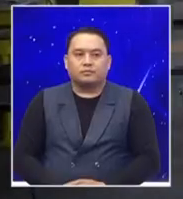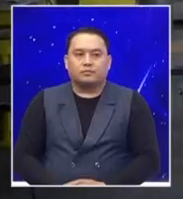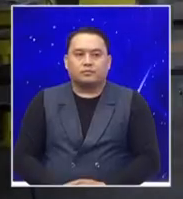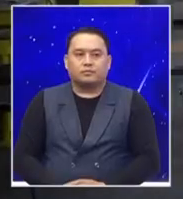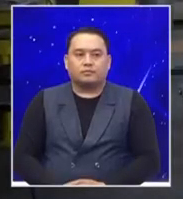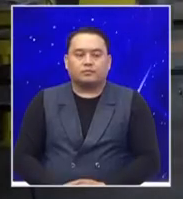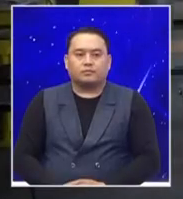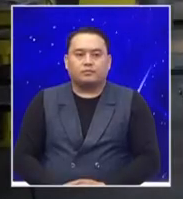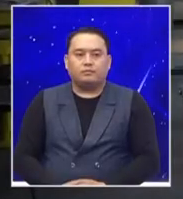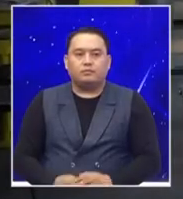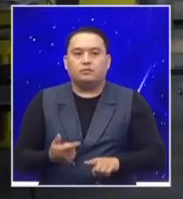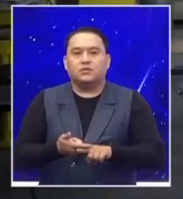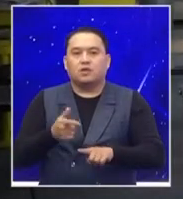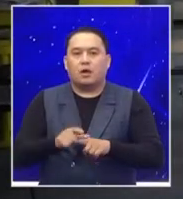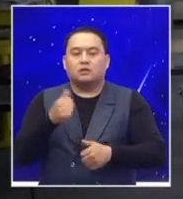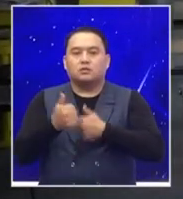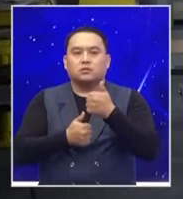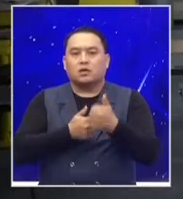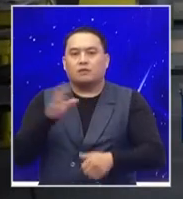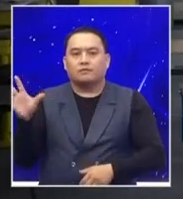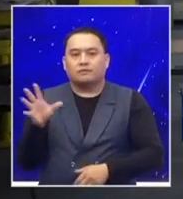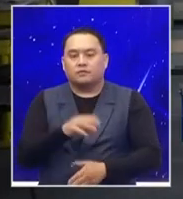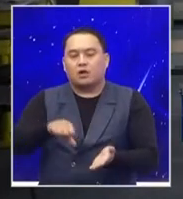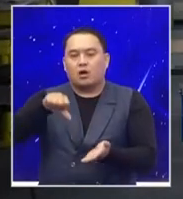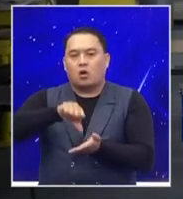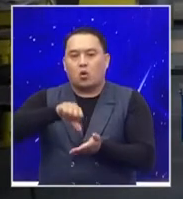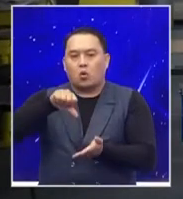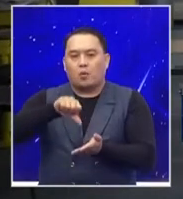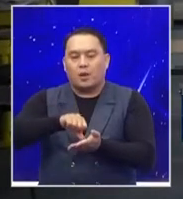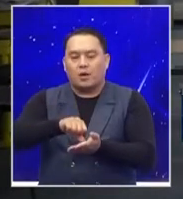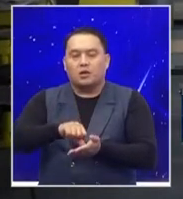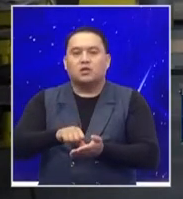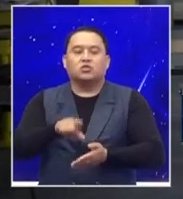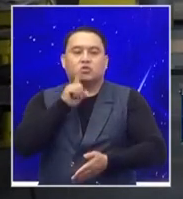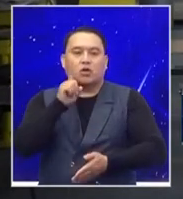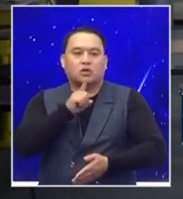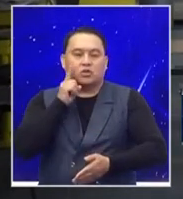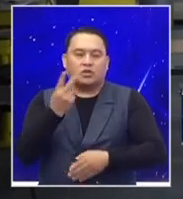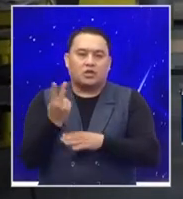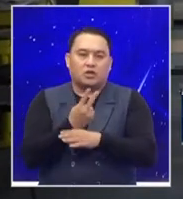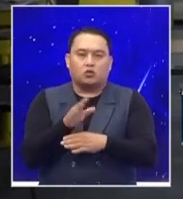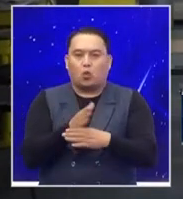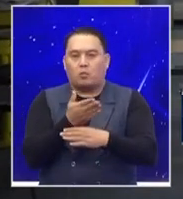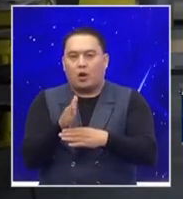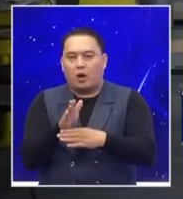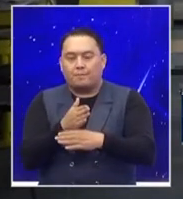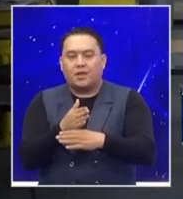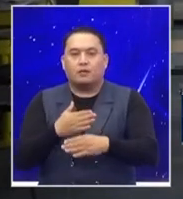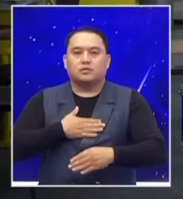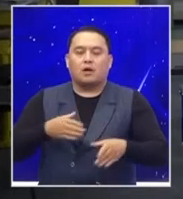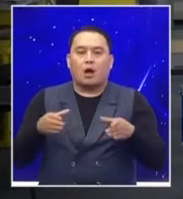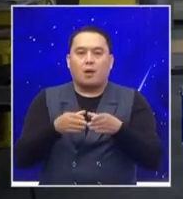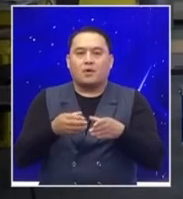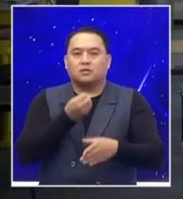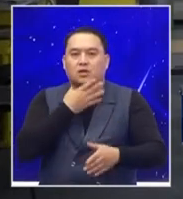На этих соревнованиях у нас участвуют практически все. Жарысқа қатысушылар жас ерекшелігі бойынша екі топқа бөлінген. Біздің команда бұл сайысқа